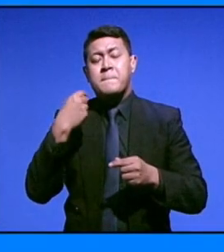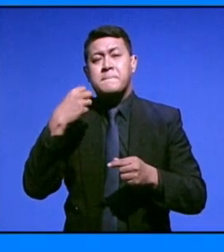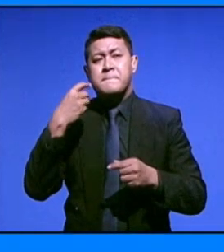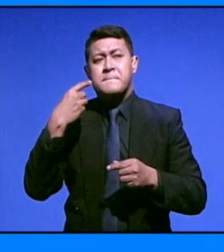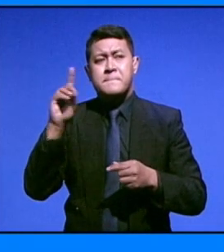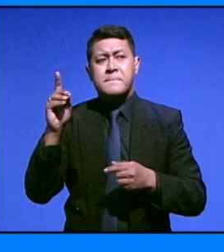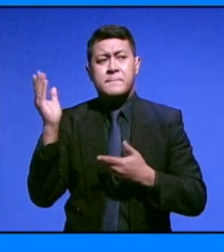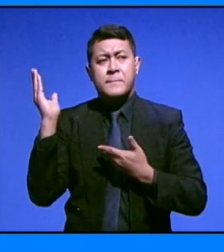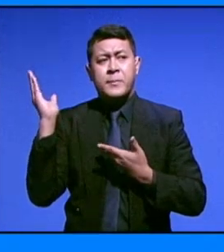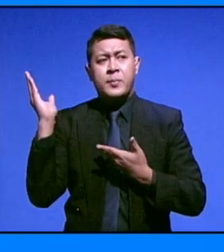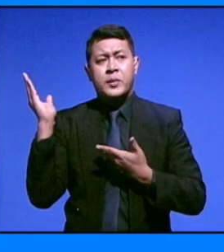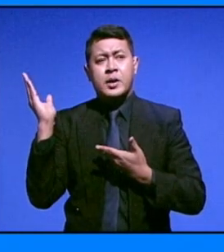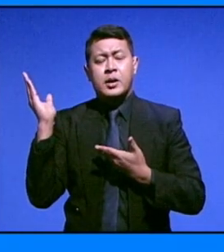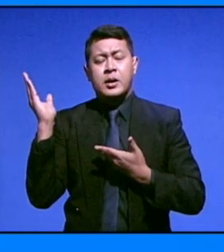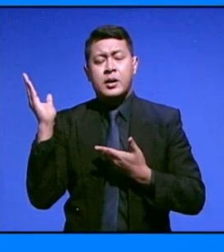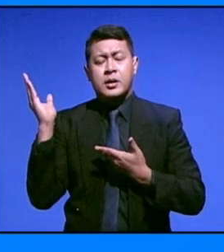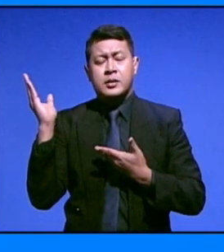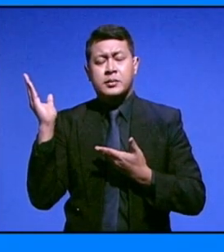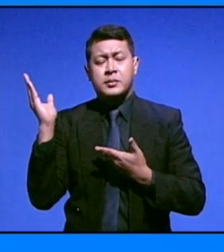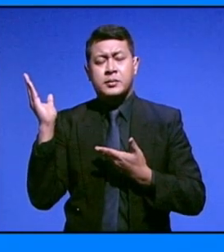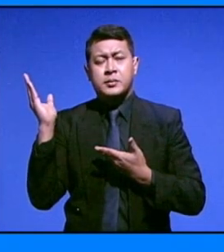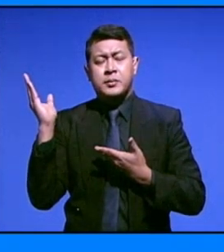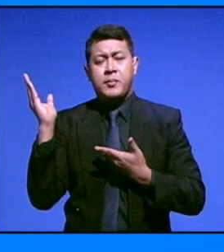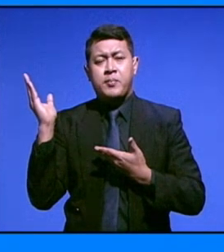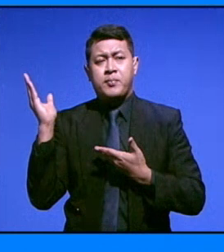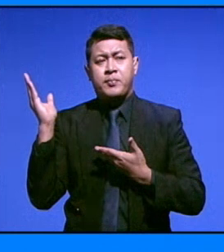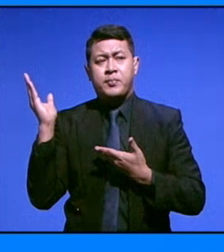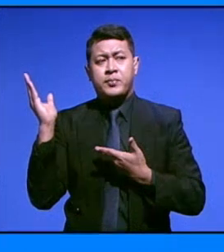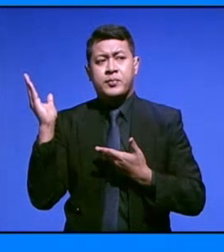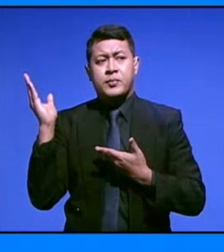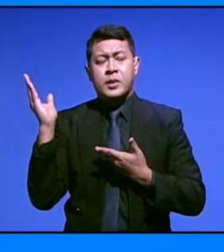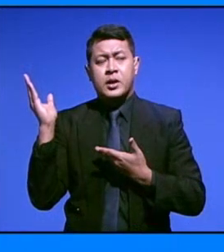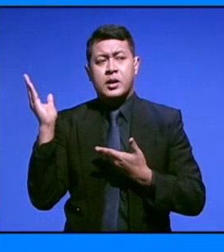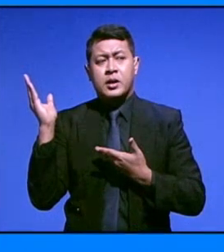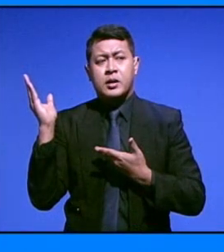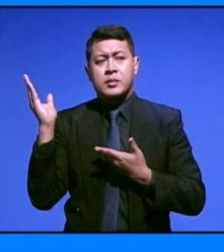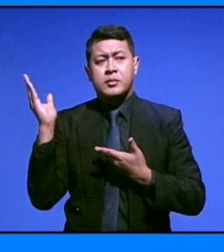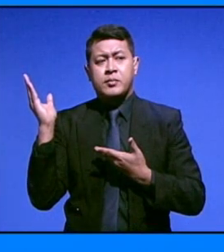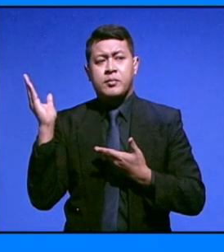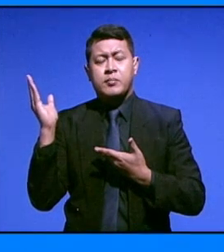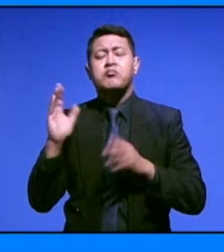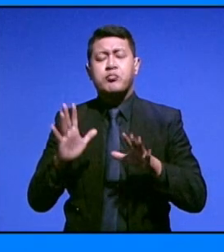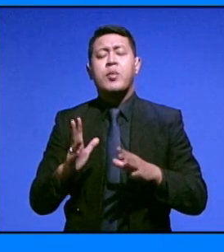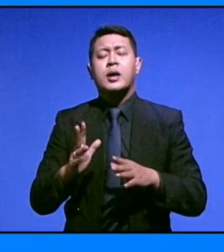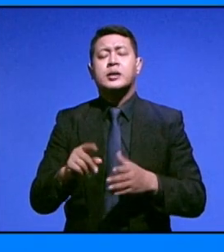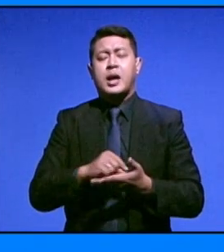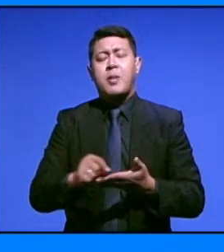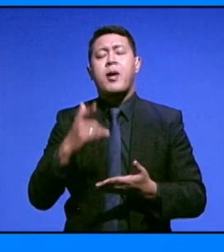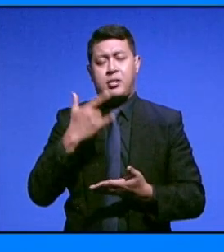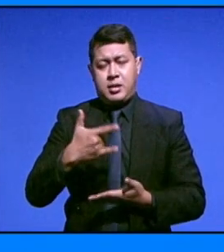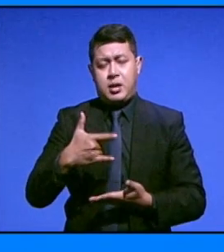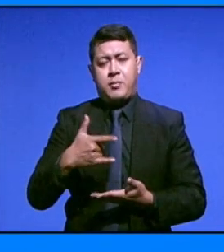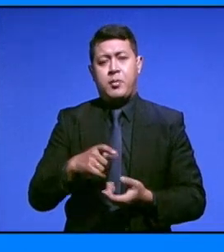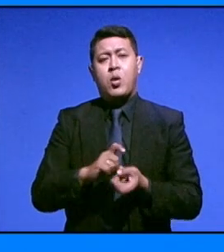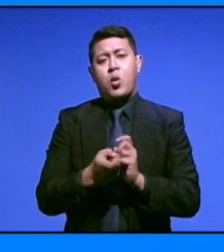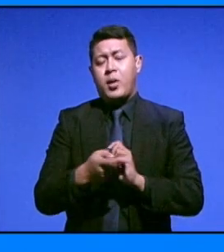Agus gumiwang Kartasasmita menteri Energi dan Sumber Daya Mineral Arifin tasrif dan Menteri Pekerjaan Umum serta Perumahan Rakyat Basuki